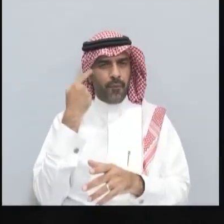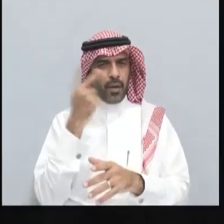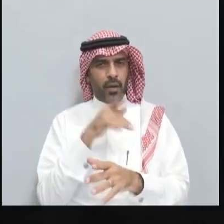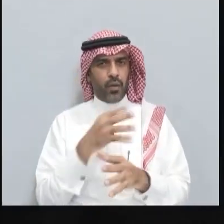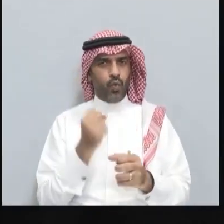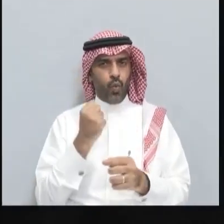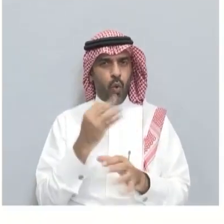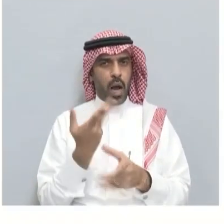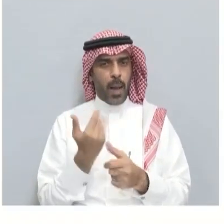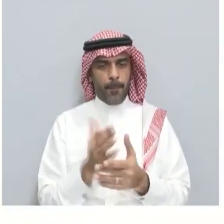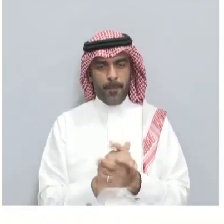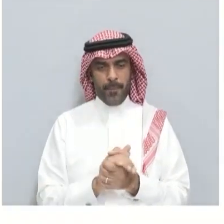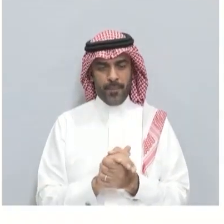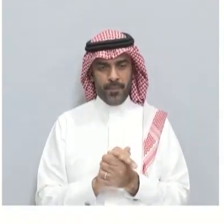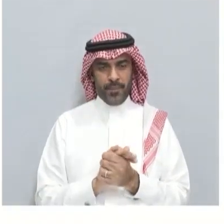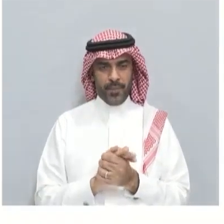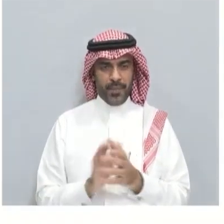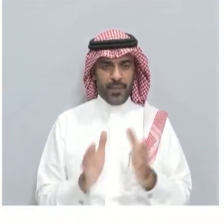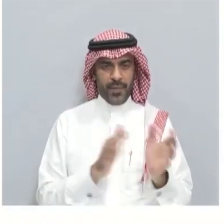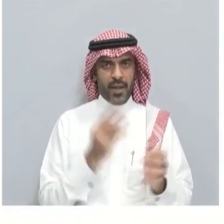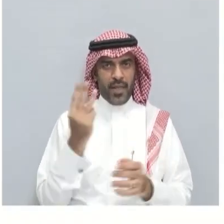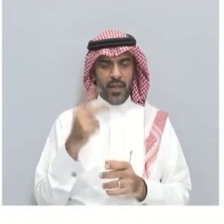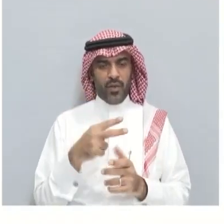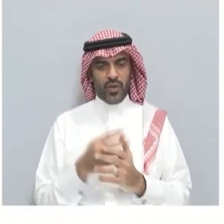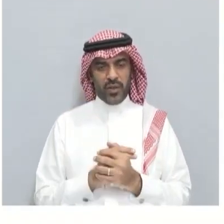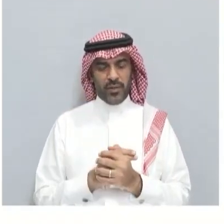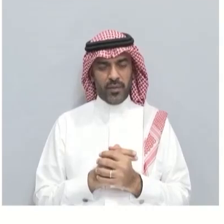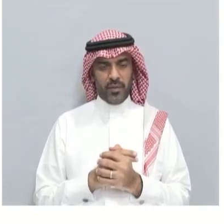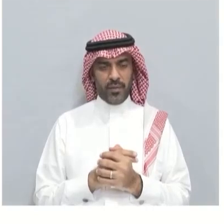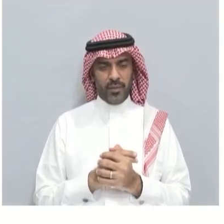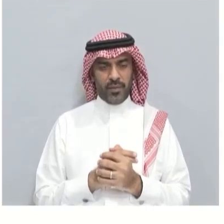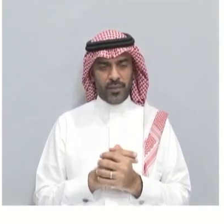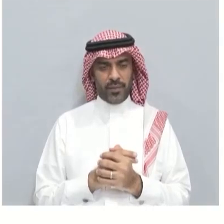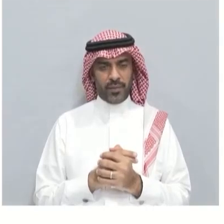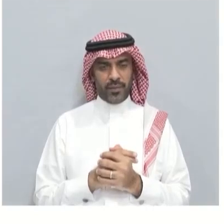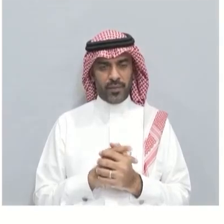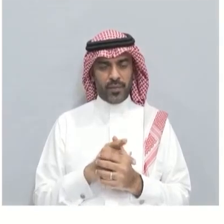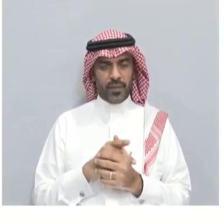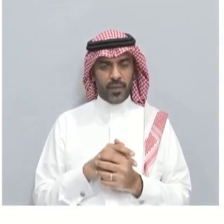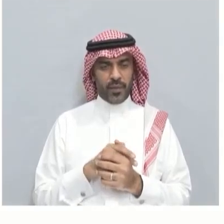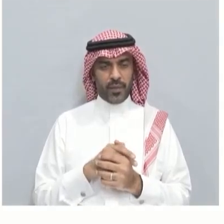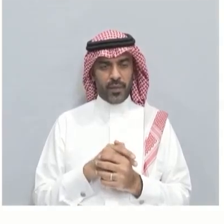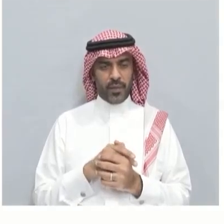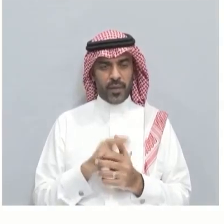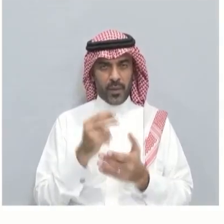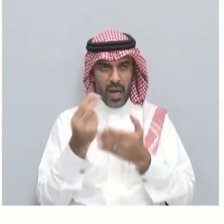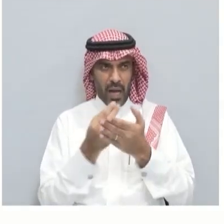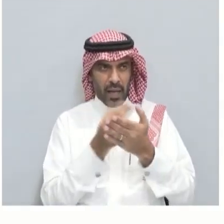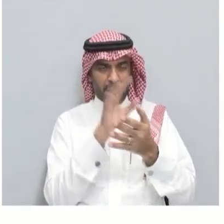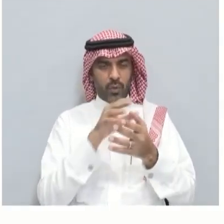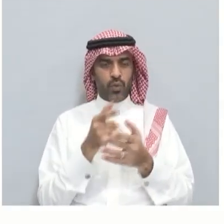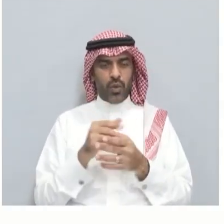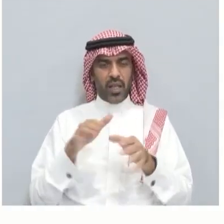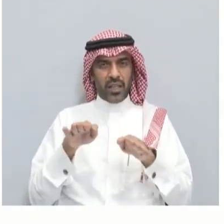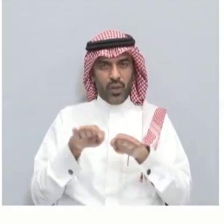العلماء لدينا خريطتنا مفاهيميه حول حدود الصفائح حدود الصفائح قلنا عندنا حدود ماذا